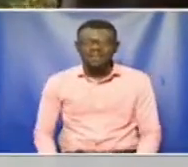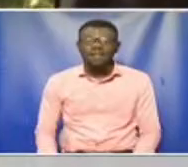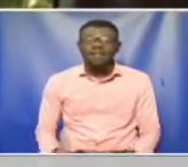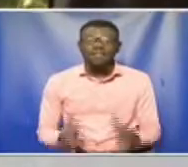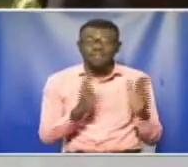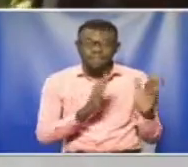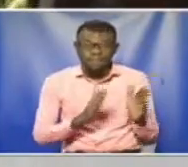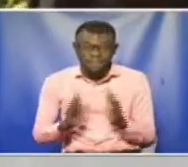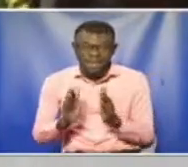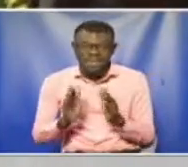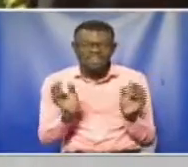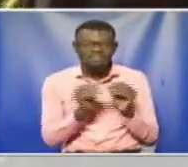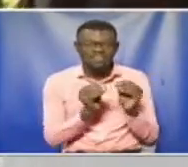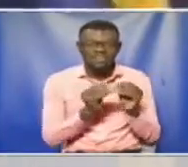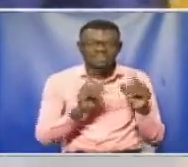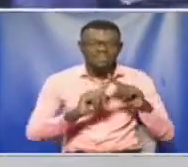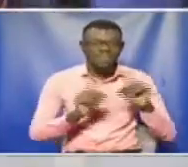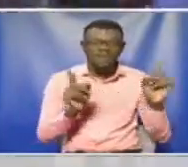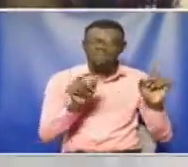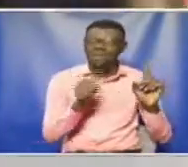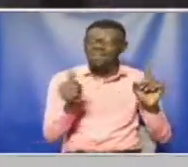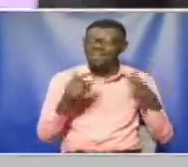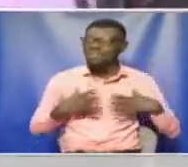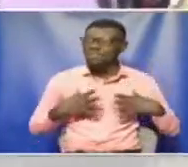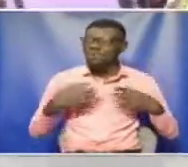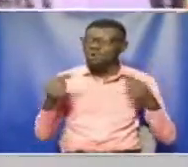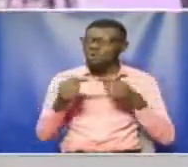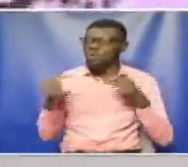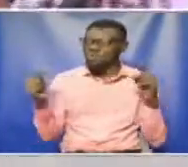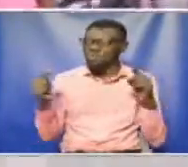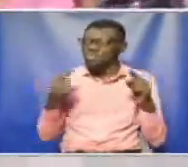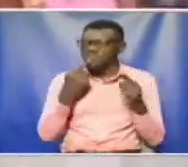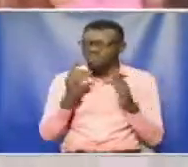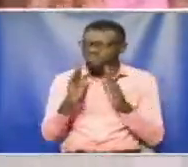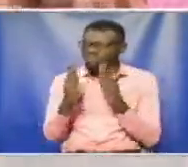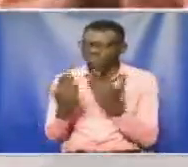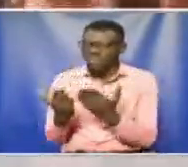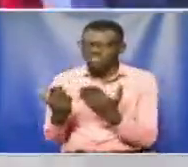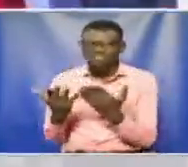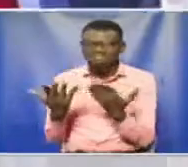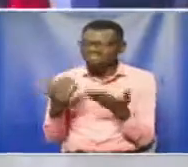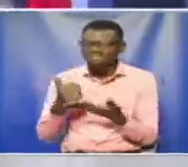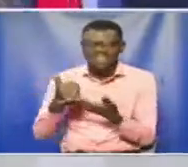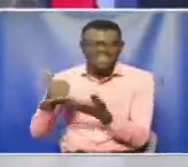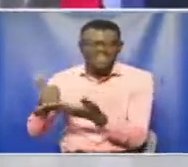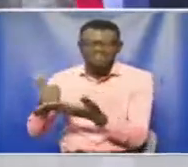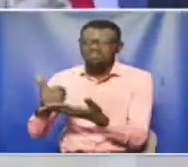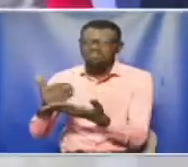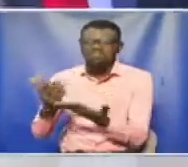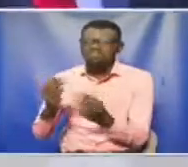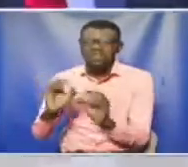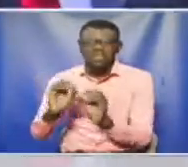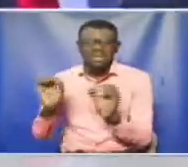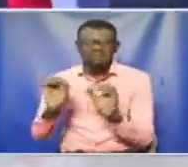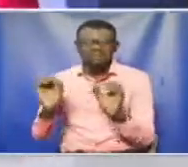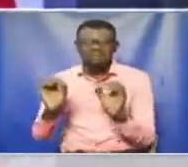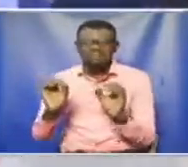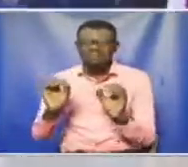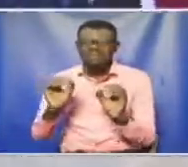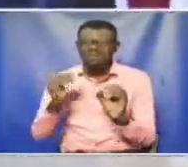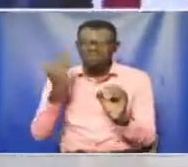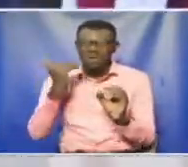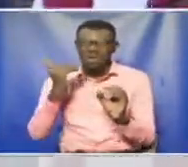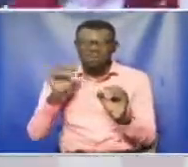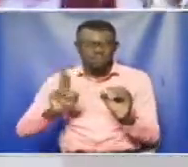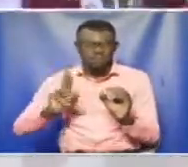huo unaandaliwa, bado kuna wale wanaopinga wakidai hautakuwa na manufaa yoyote ya kisiasa, kwani Rais Uhuru